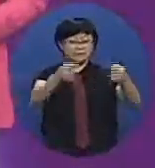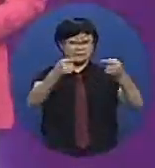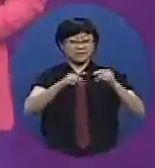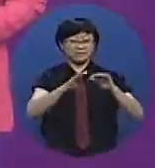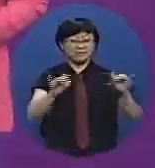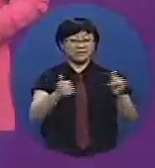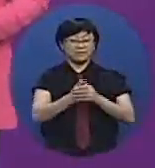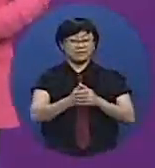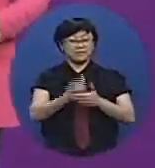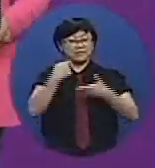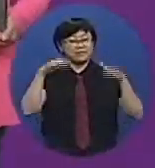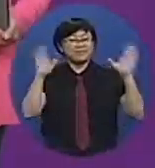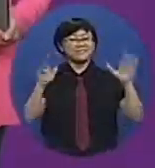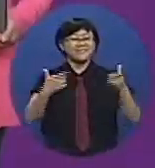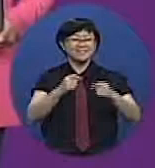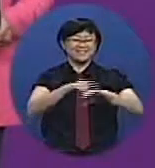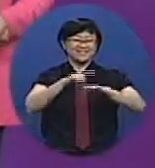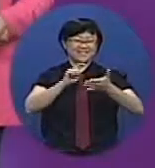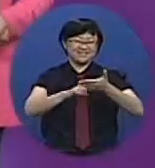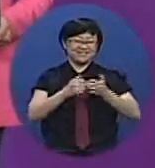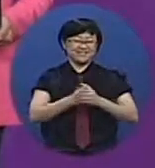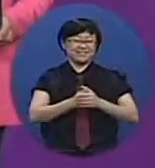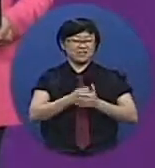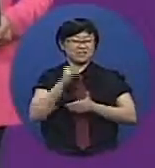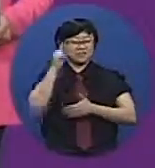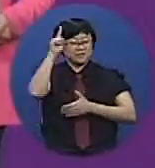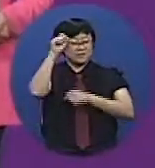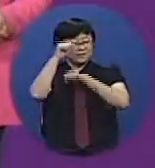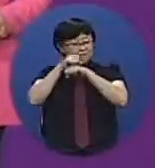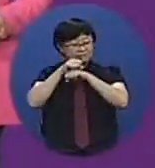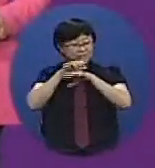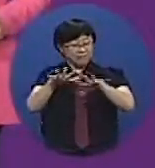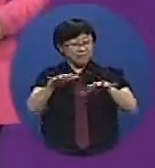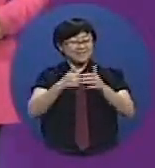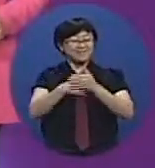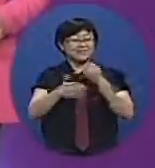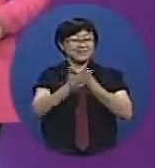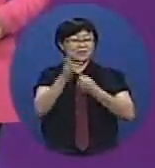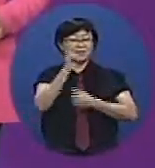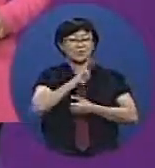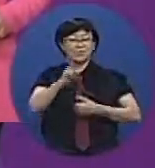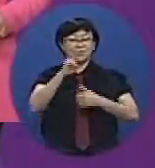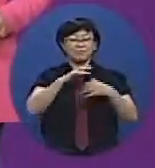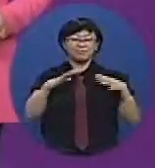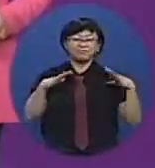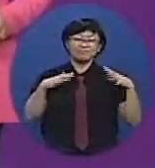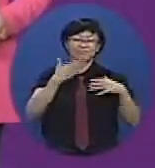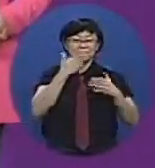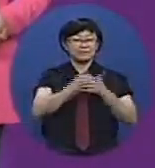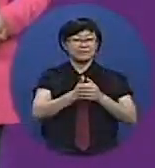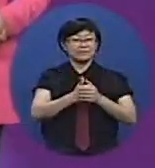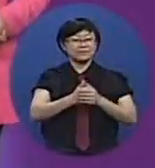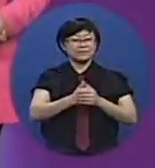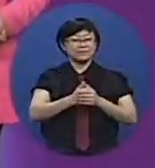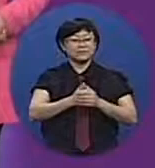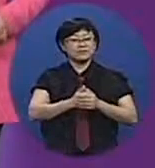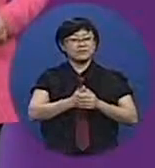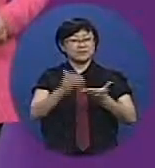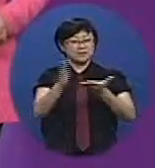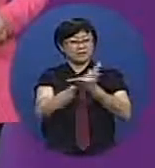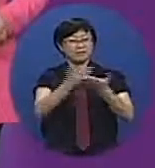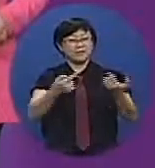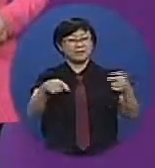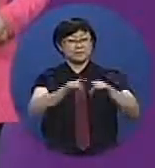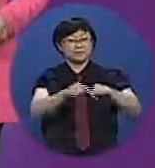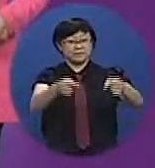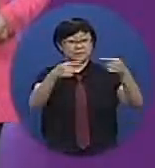분들마다 네. 천사 같은 마음으로 스트레스 푸시고 노래도 실력 품내시고 무엇보다 나눔을 함께